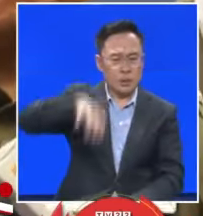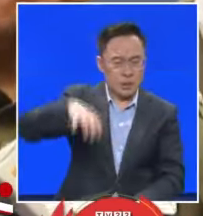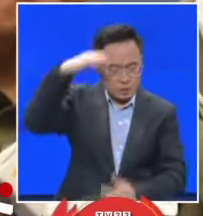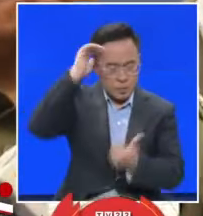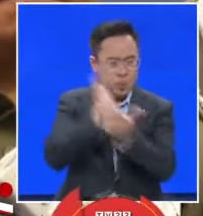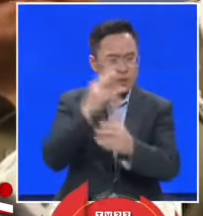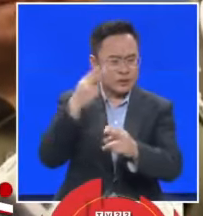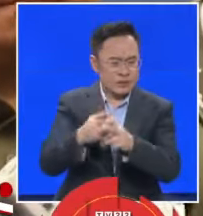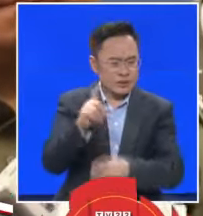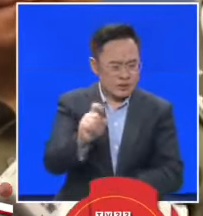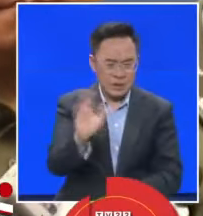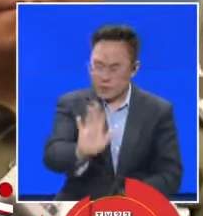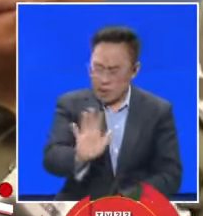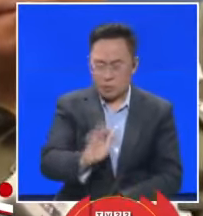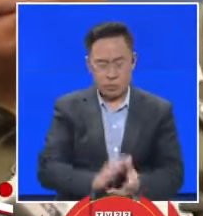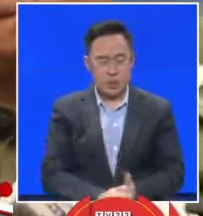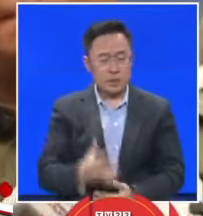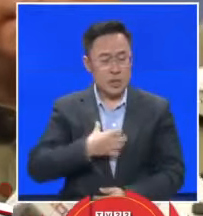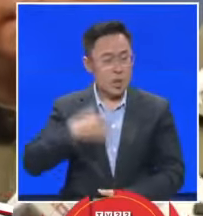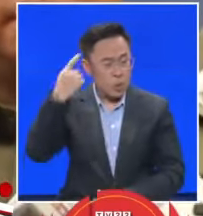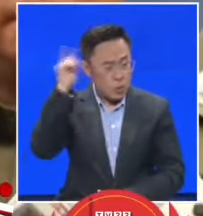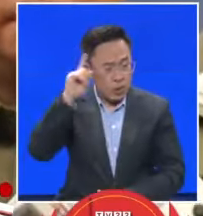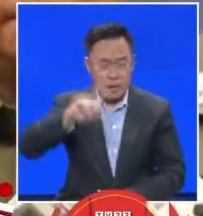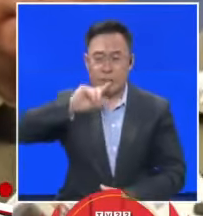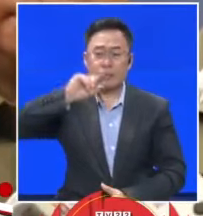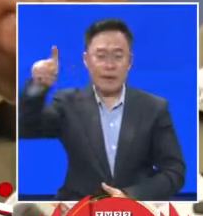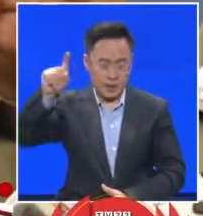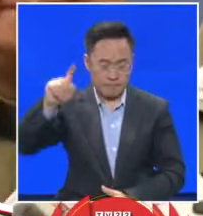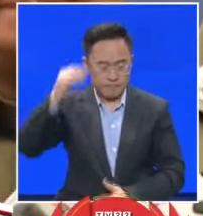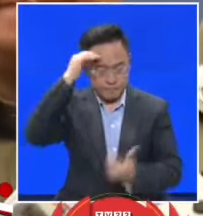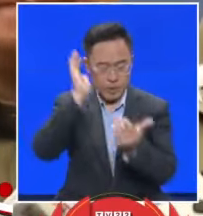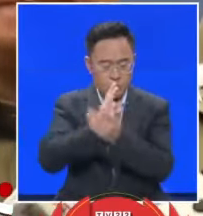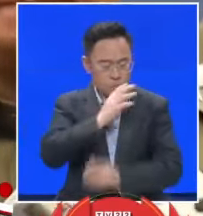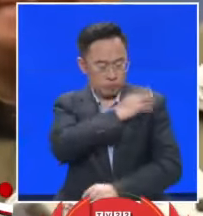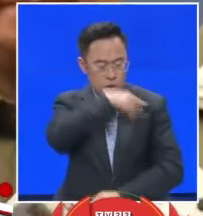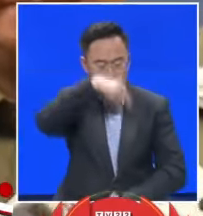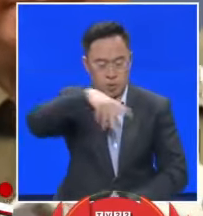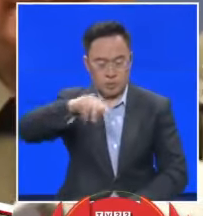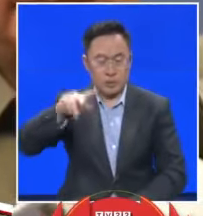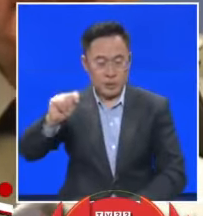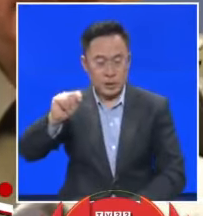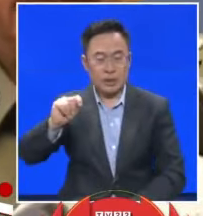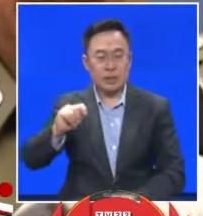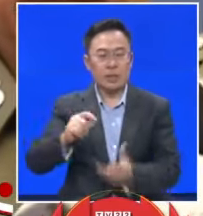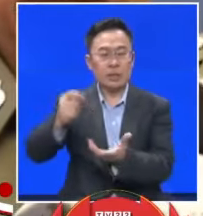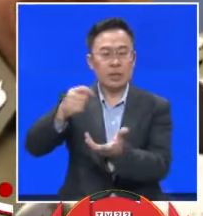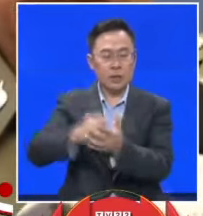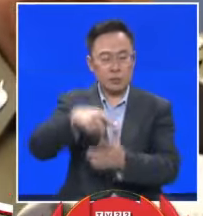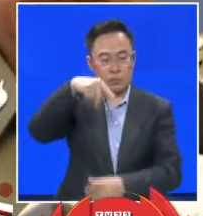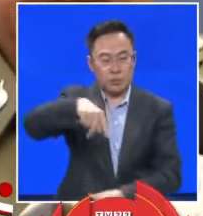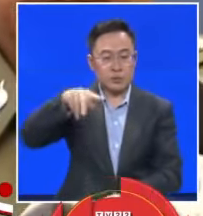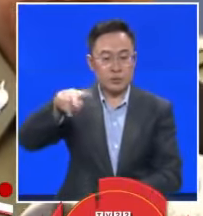ายแล้วก็บอกว่าถ้าจะถามให้ไปถามกับคนฟ้องเพราะว่าบิ๊กต่อเองเนี่ยก็ไม่ได้เป็นคนสั่งย้ายพลตรีน้ำเกียรติออกจากตำแหน่งเ